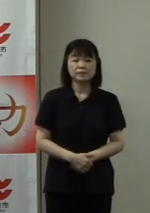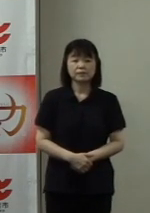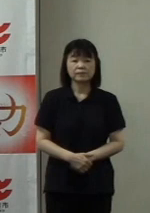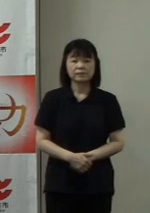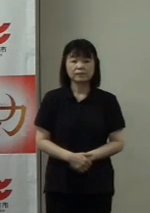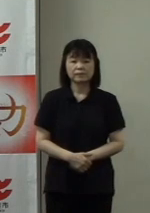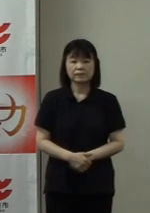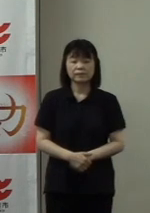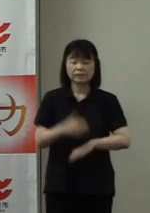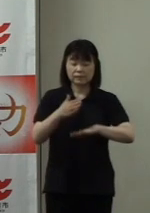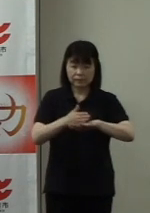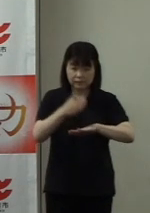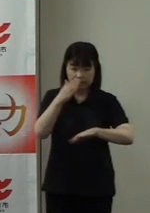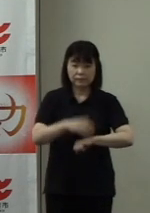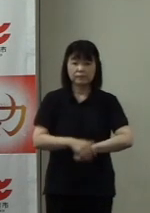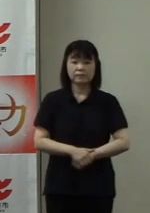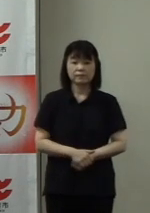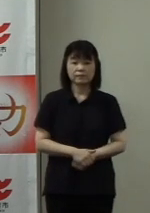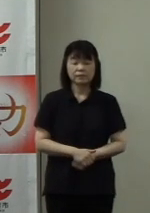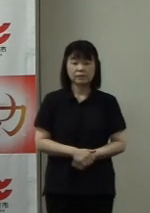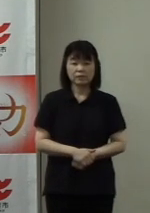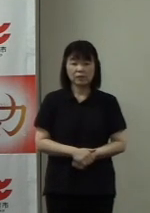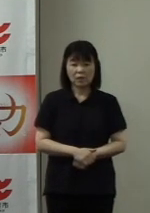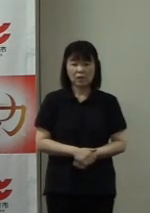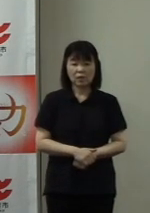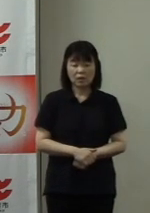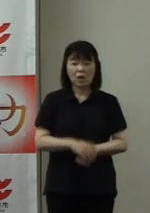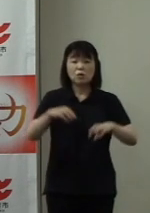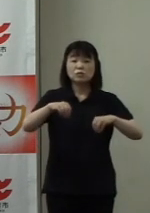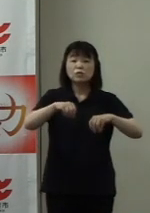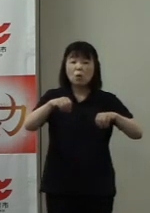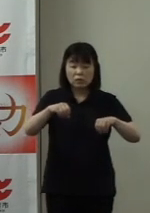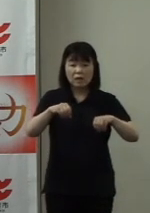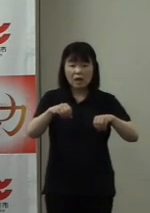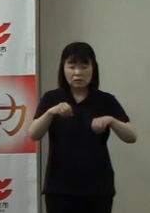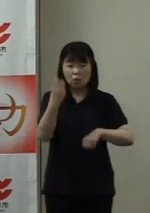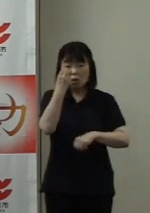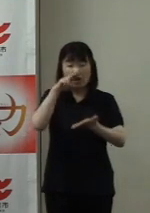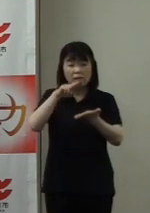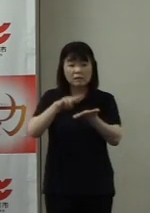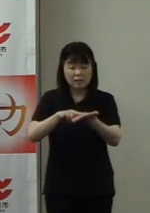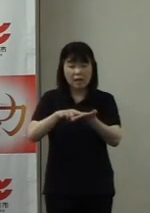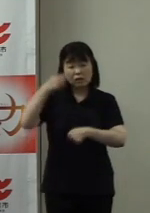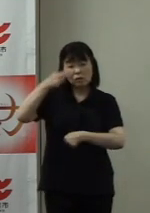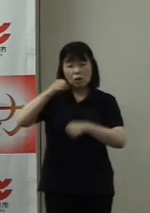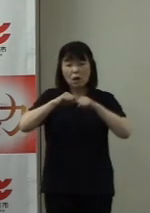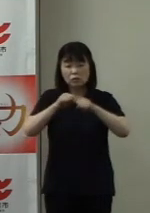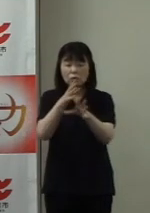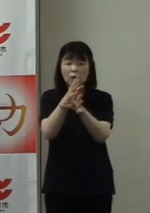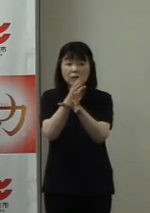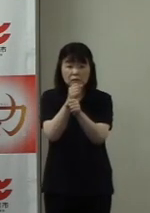先生、ありがとうございます。この不動産鑑定をされる時期ですとかというのはあるかというふうにいかがでしょう